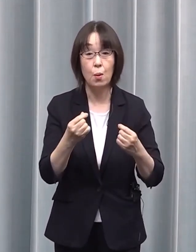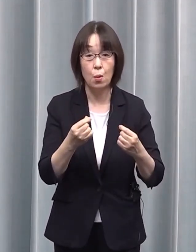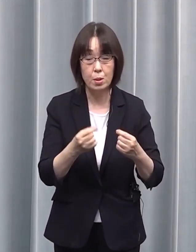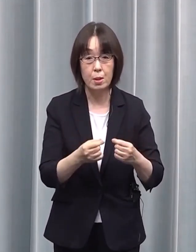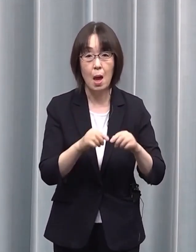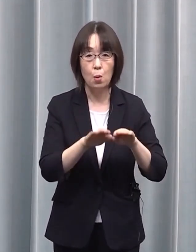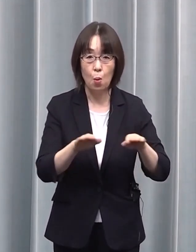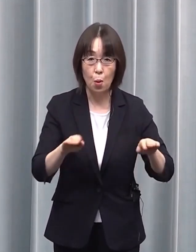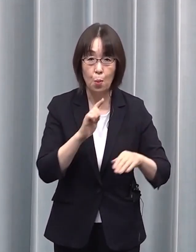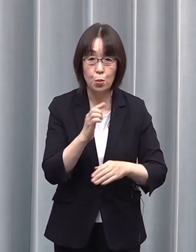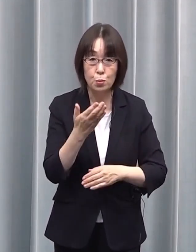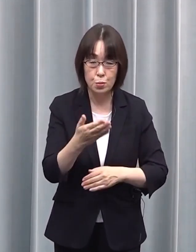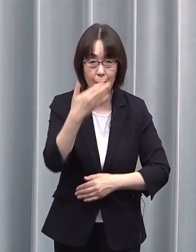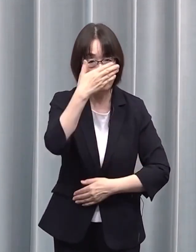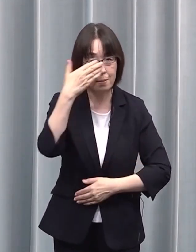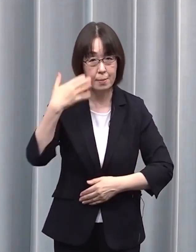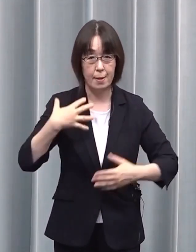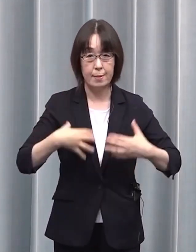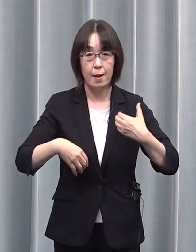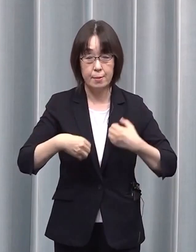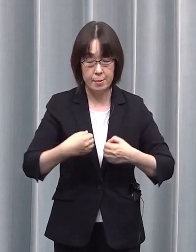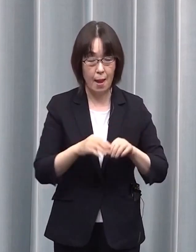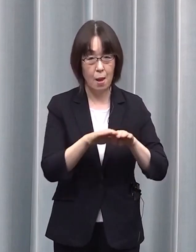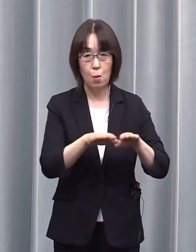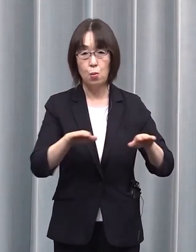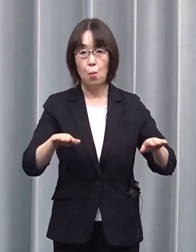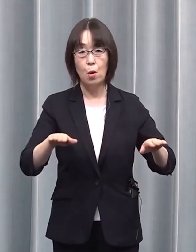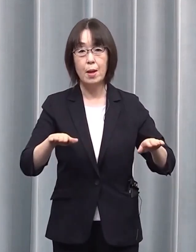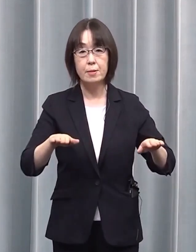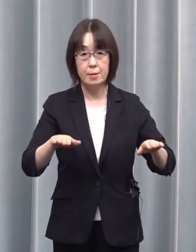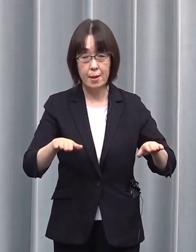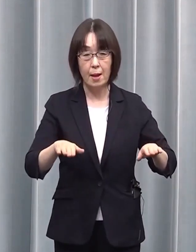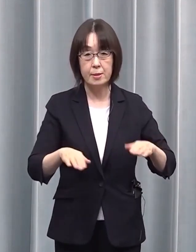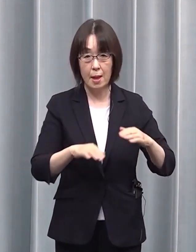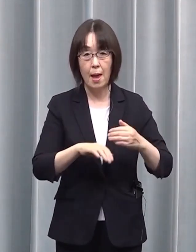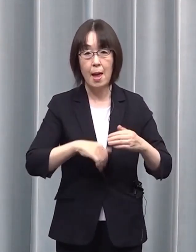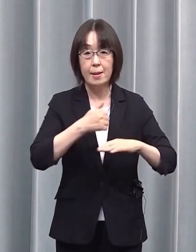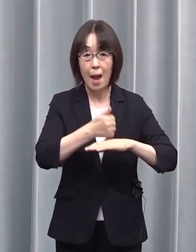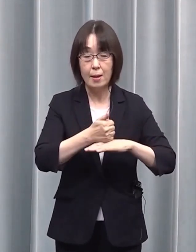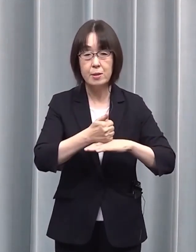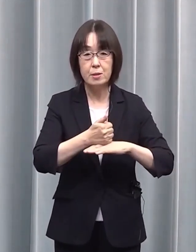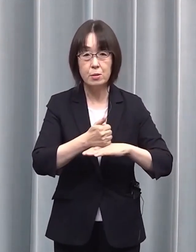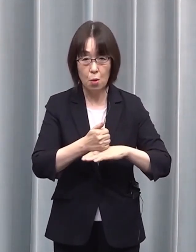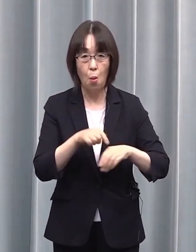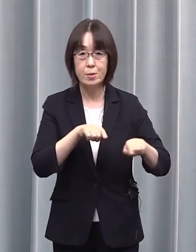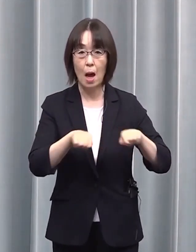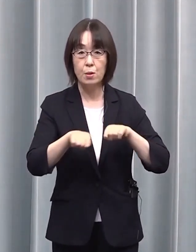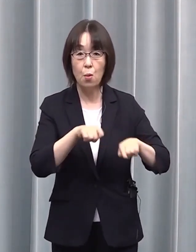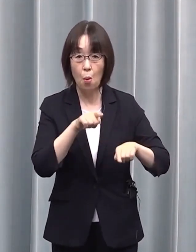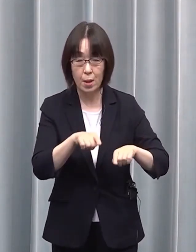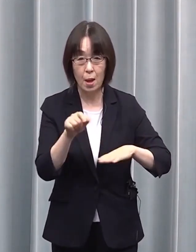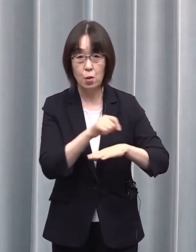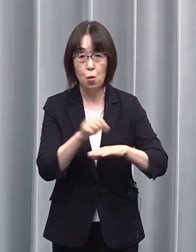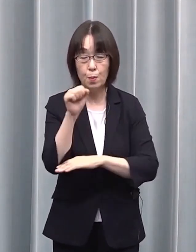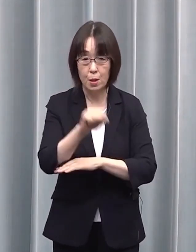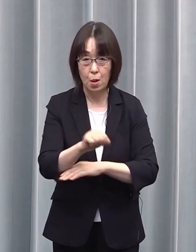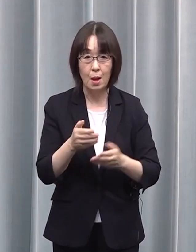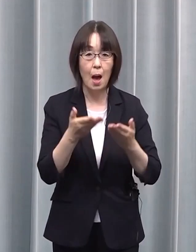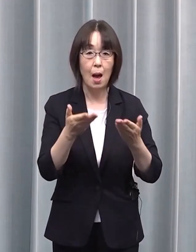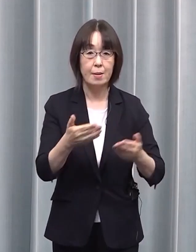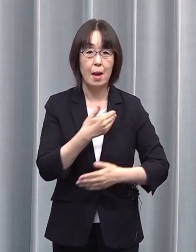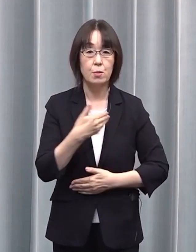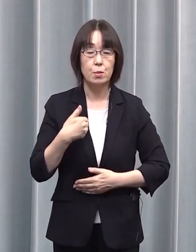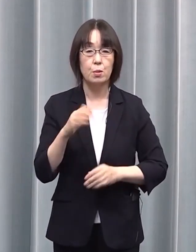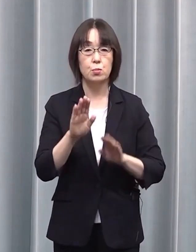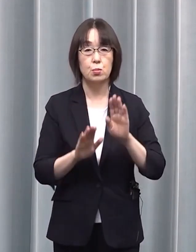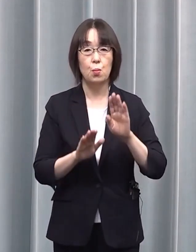子どもさんというか若い学生さんや子どもたちに対しては大臣の裁量で、まあ、特別許可を与えるということができるという状況